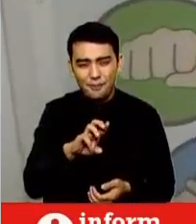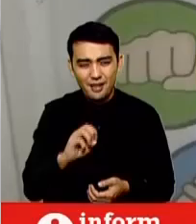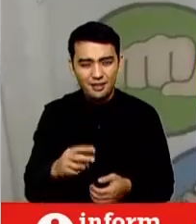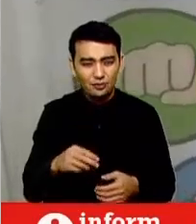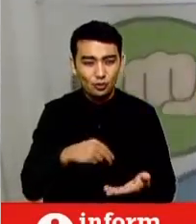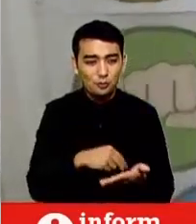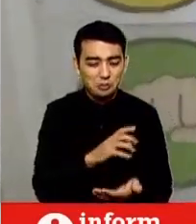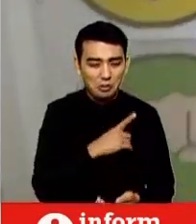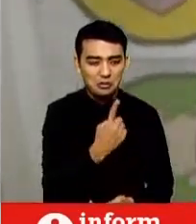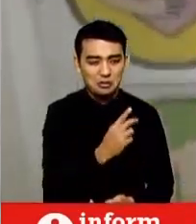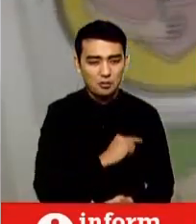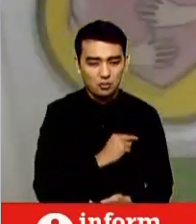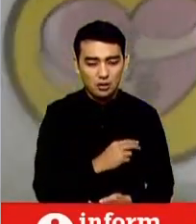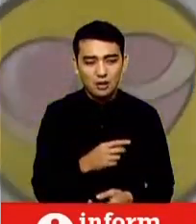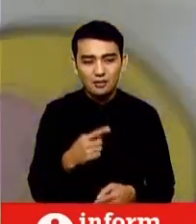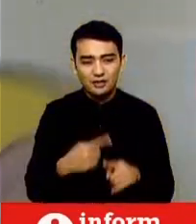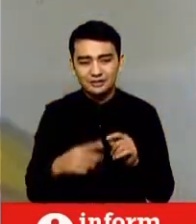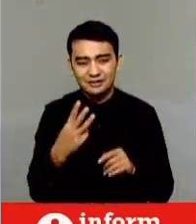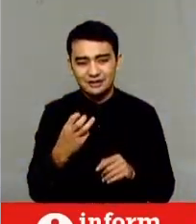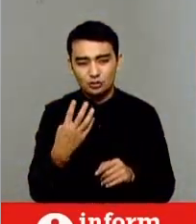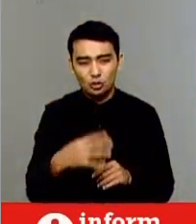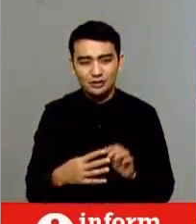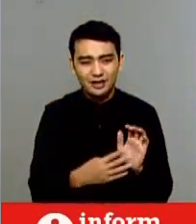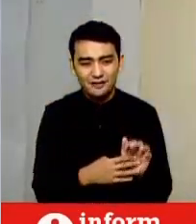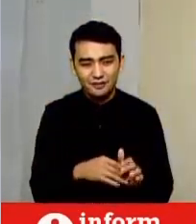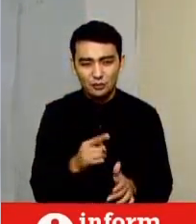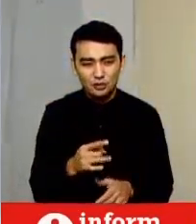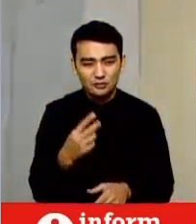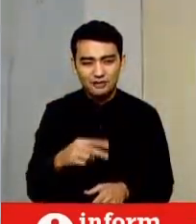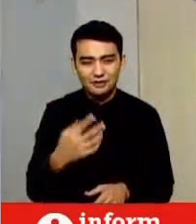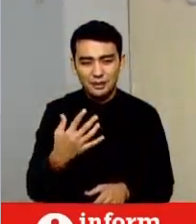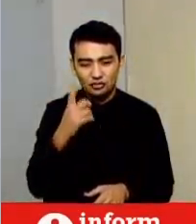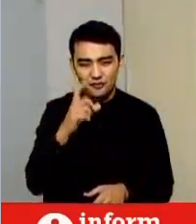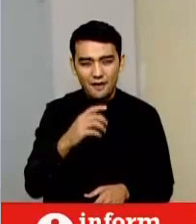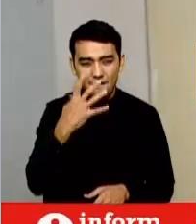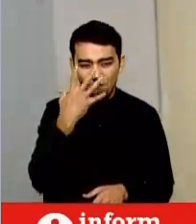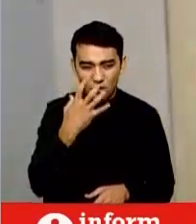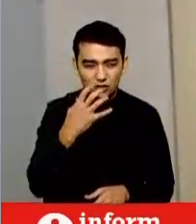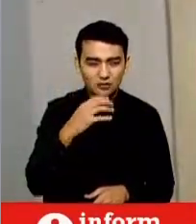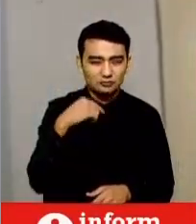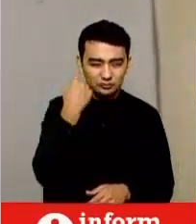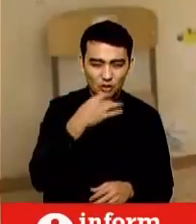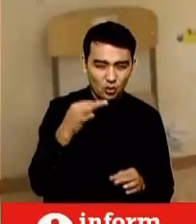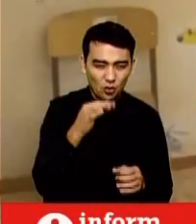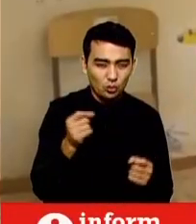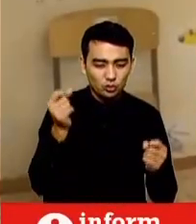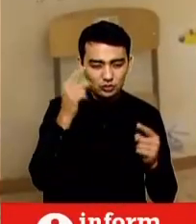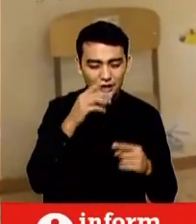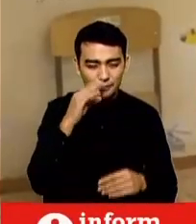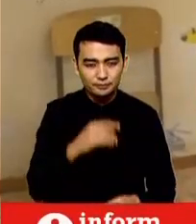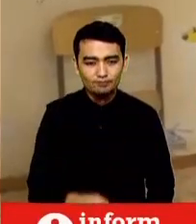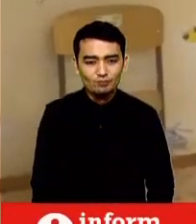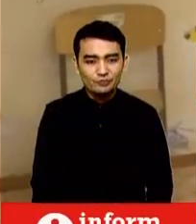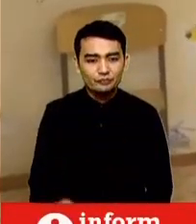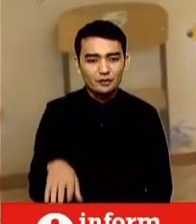тұр. Ол балабақшадағы 349 баланың тек 25-нің фотобейнесі арқылы келген-келмегенін анықтайды. Барлық